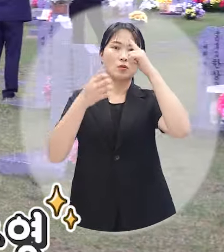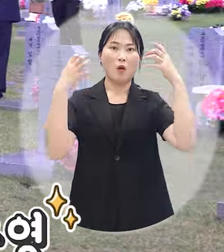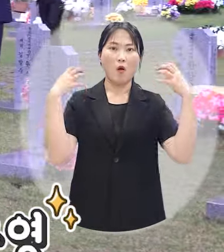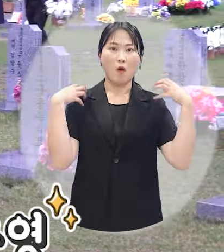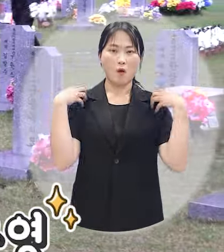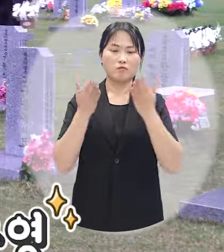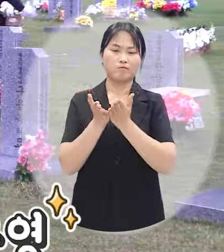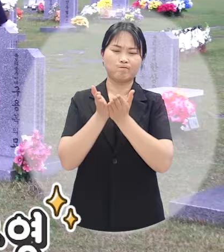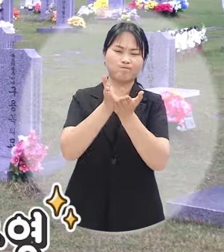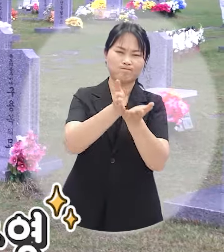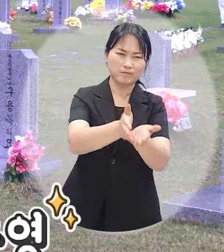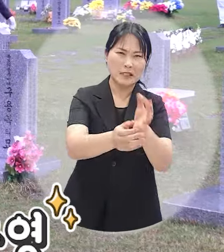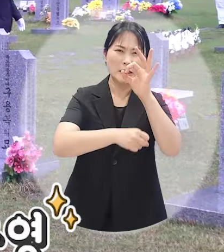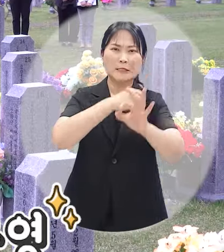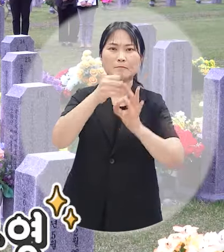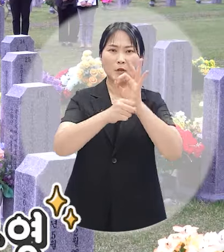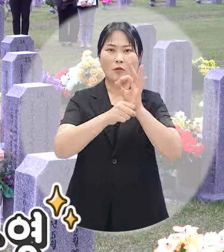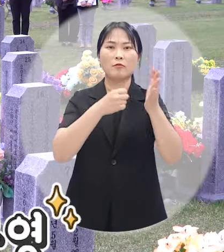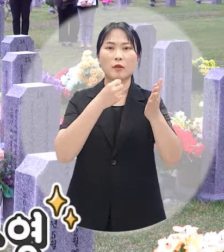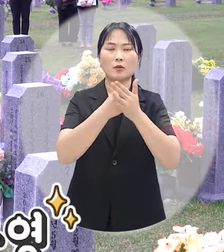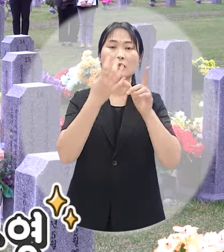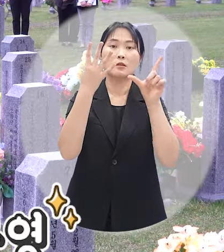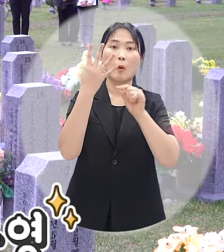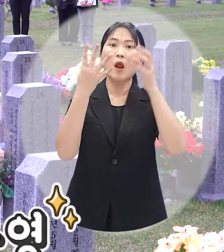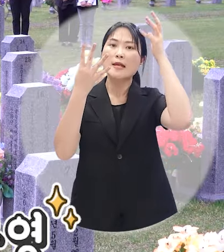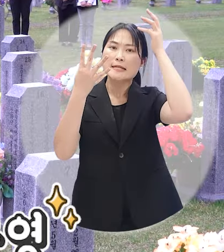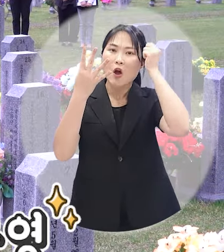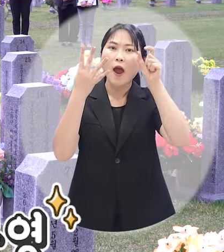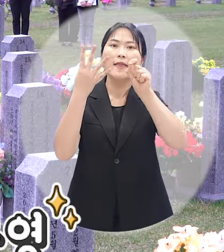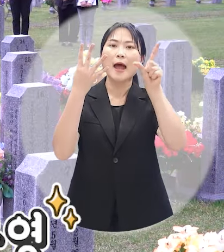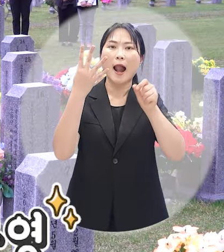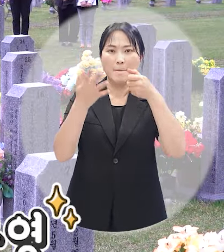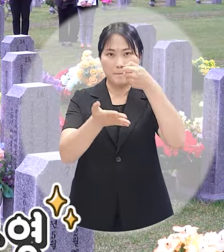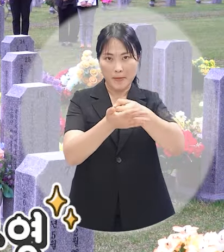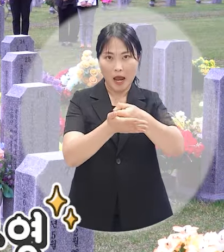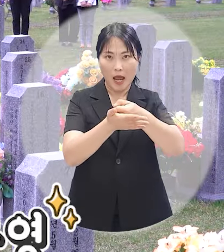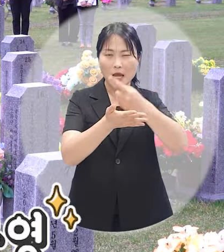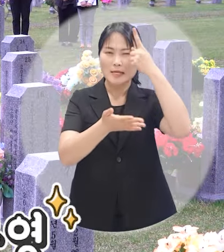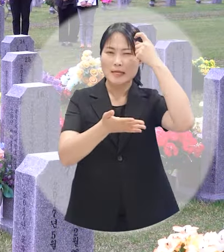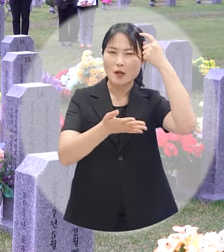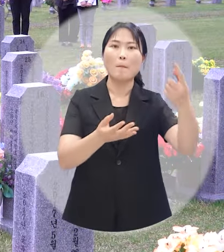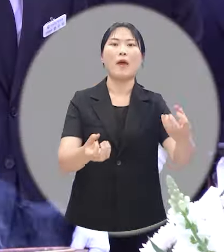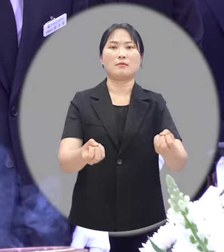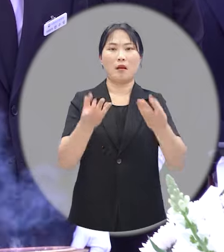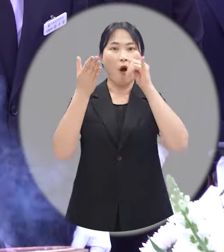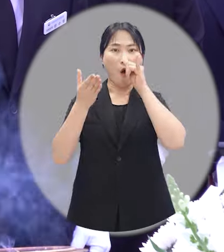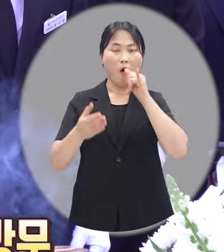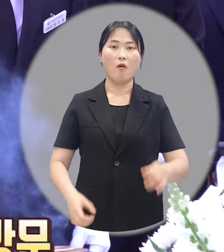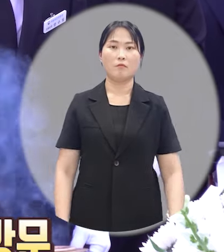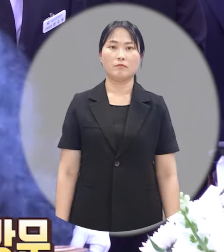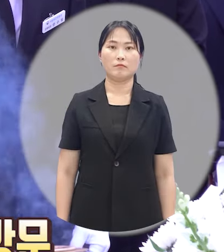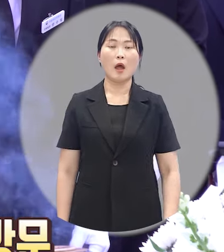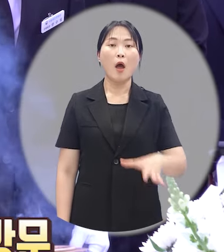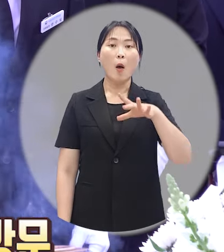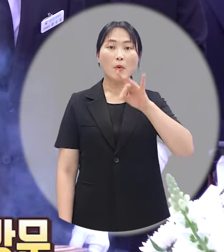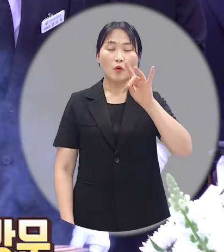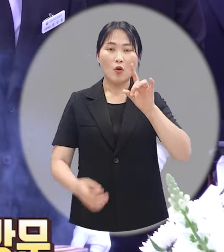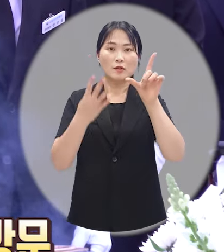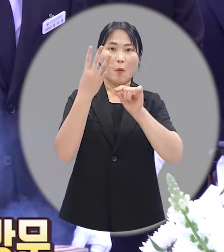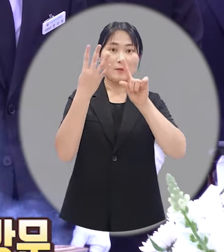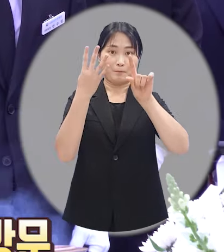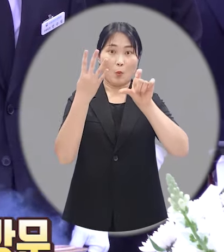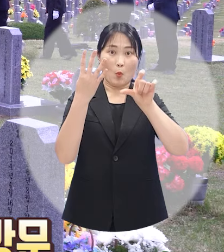세월호 참사 10주기를 맞아 4월을 기억의 달로 정하고 추모 행사를 진행하고 있습니다. 먼저 10주기 하루 전날인